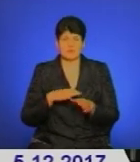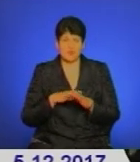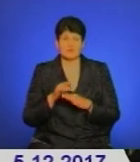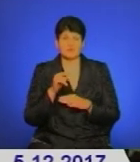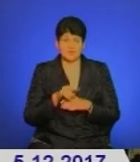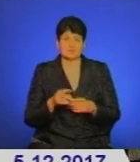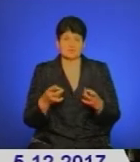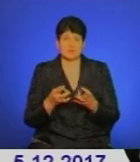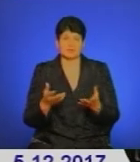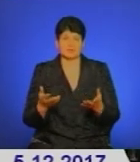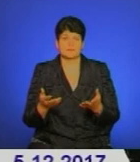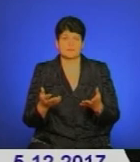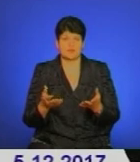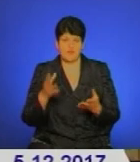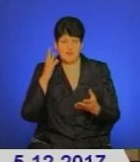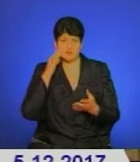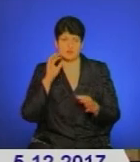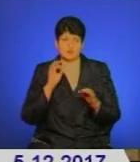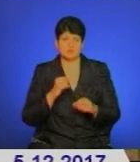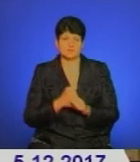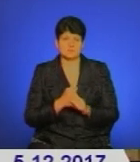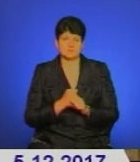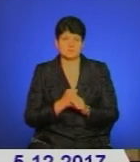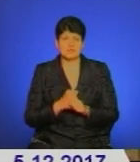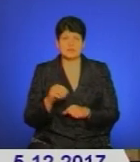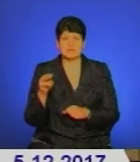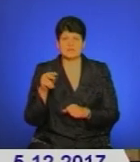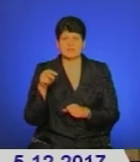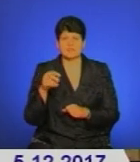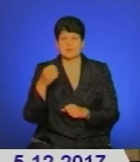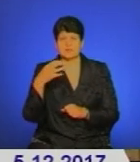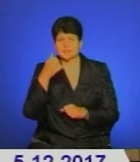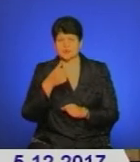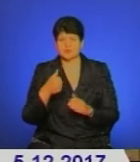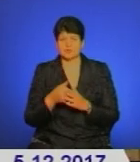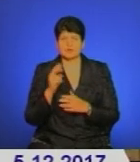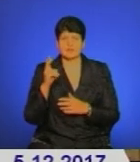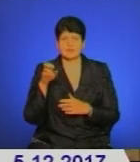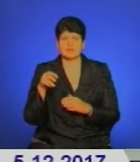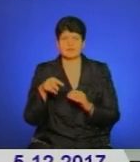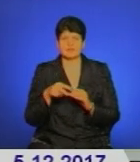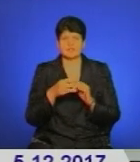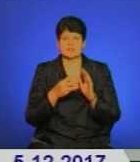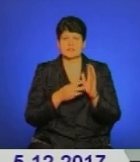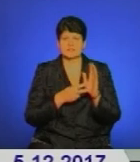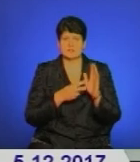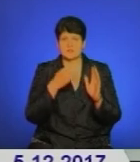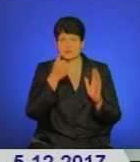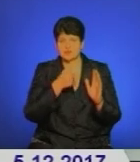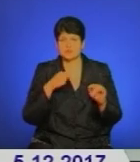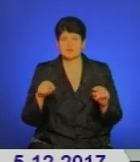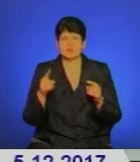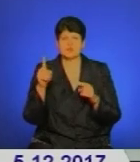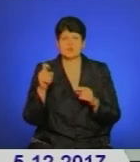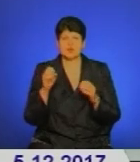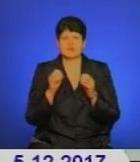що потрібно, вважаю, робити. З травня 2015 року до квітня 2017 року Сергій Пущенко створив